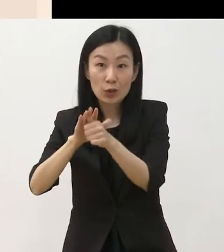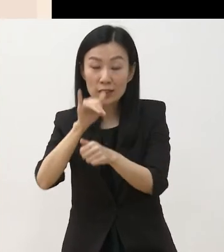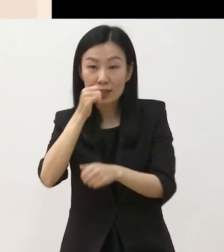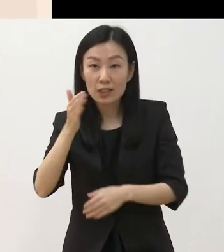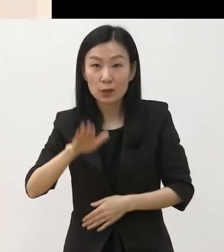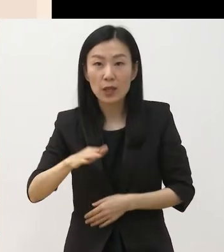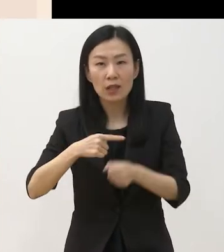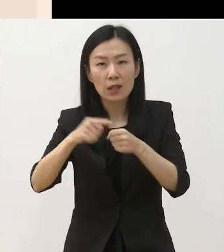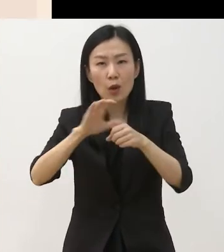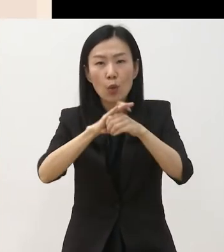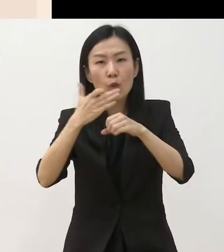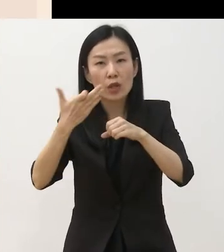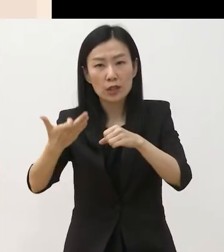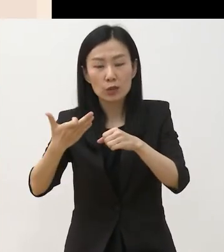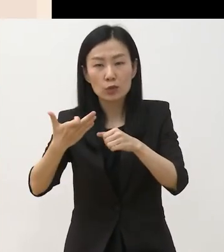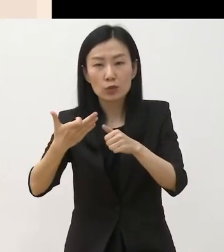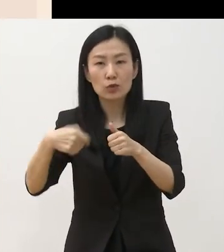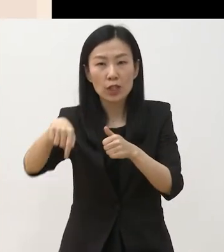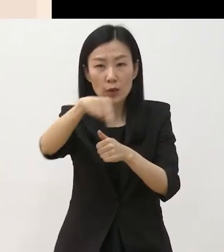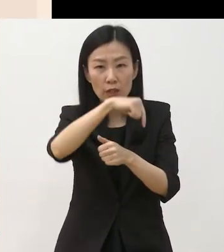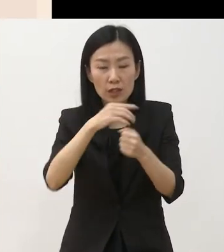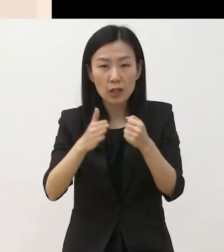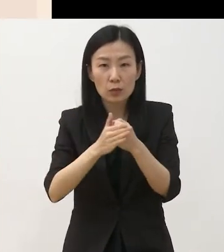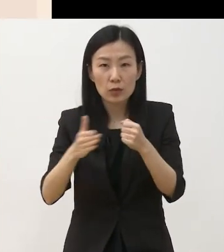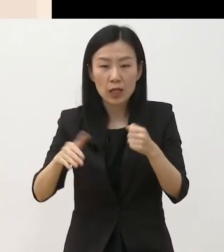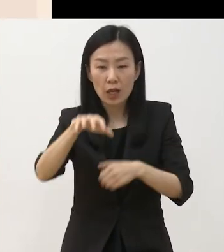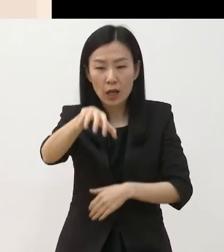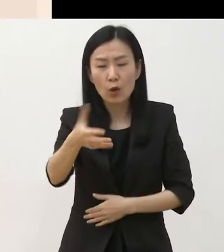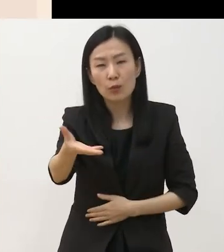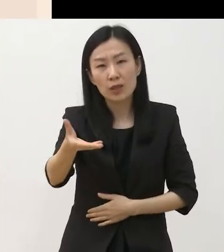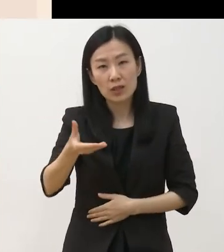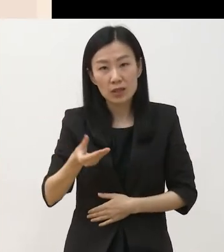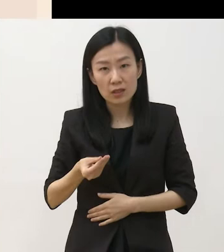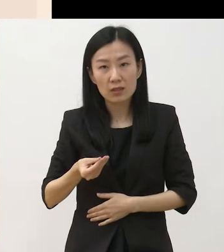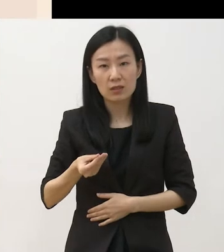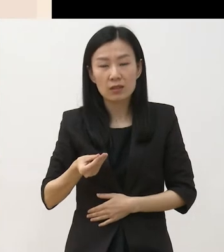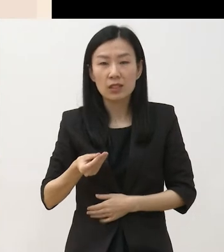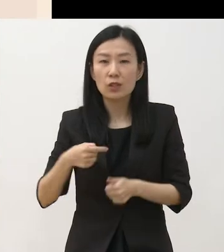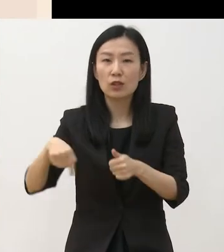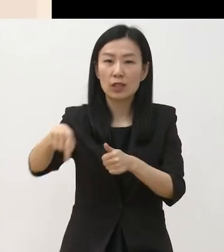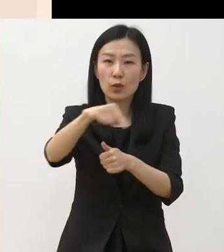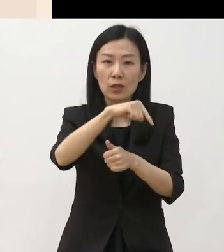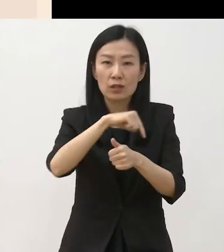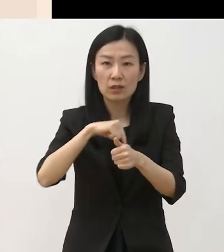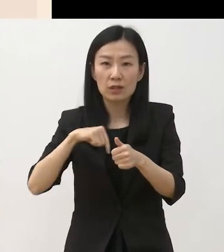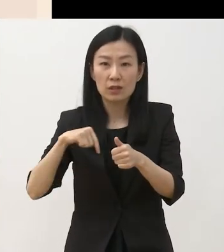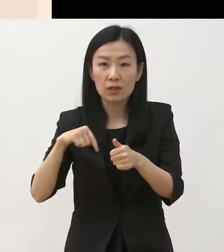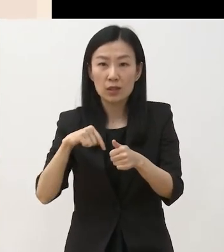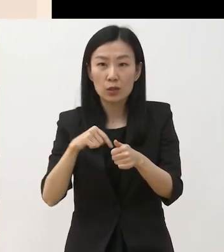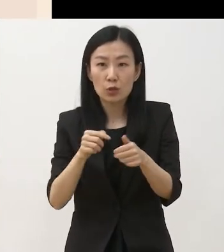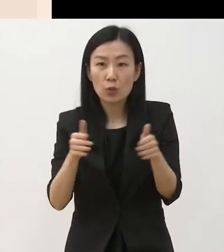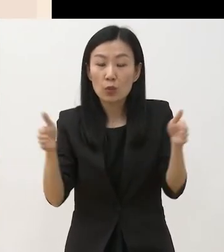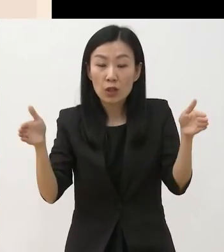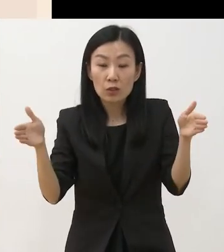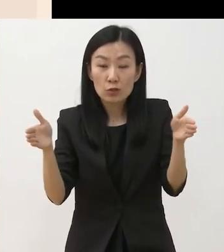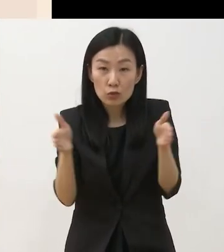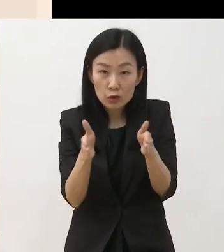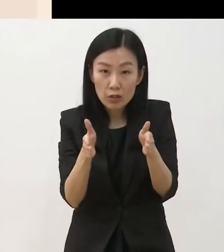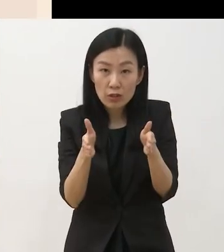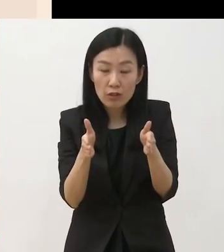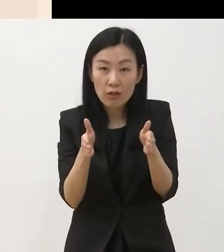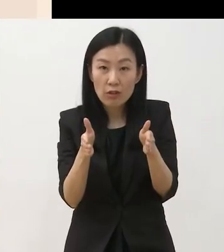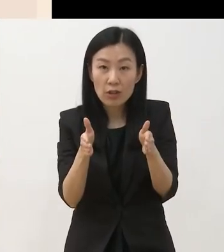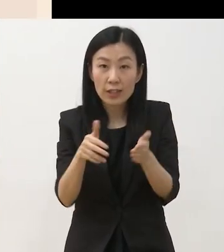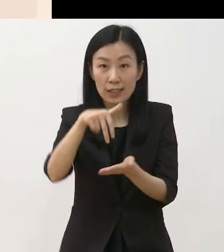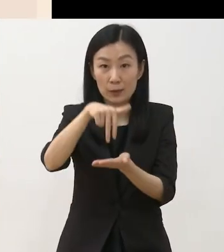인한 여러 가지 극장의 대관 운영 상황들이 좀 작게 운영될 수밖에 없는 여러